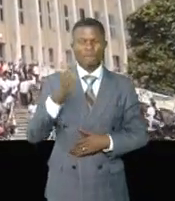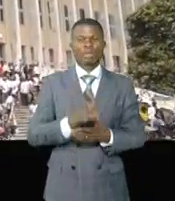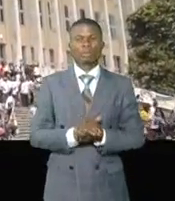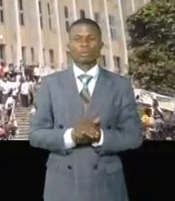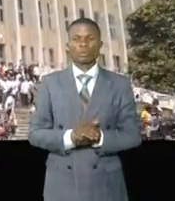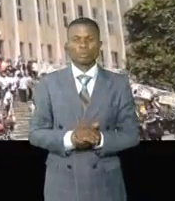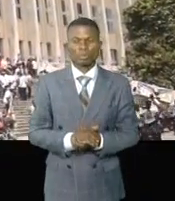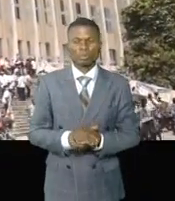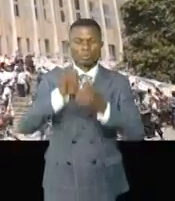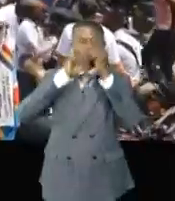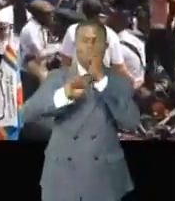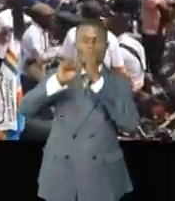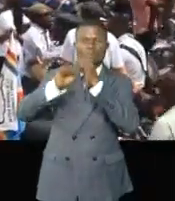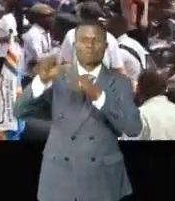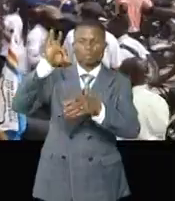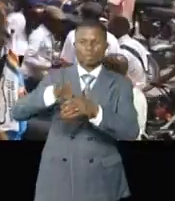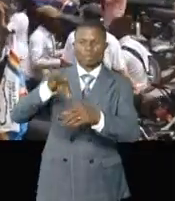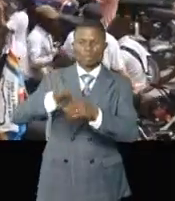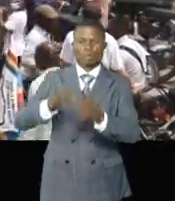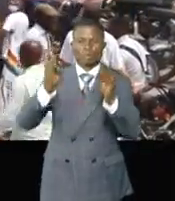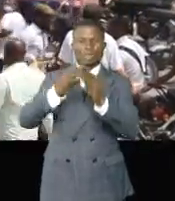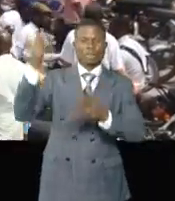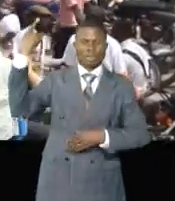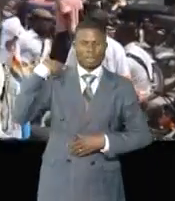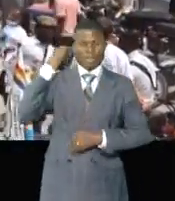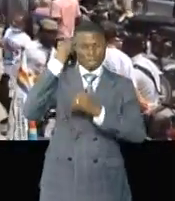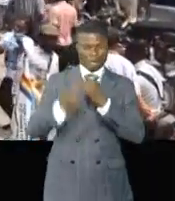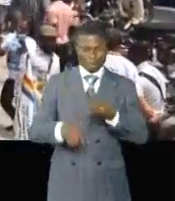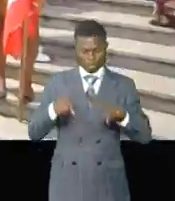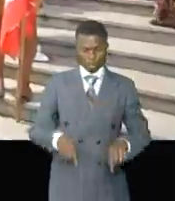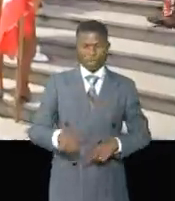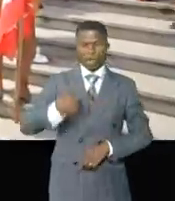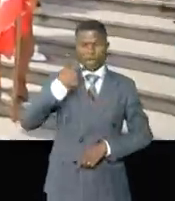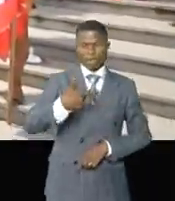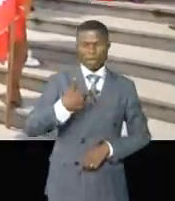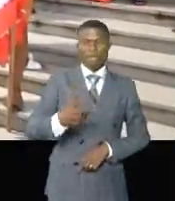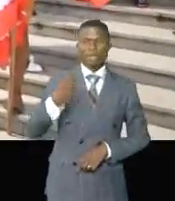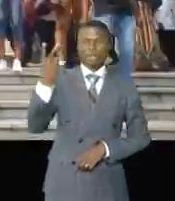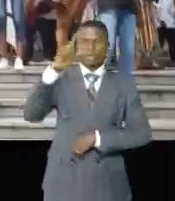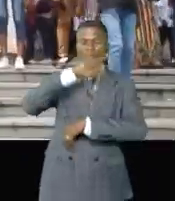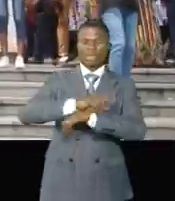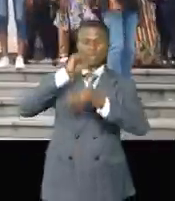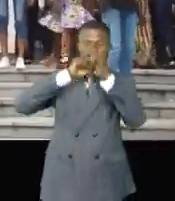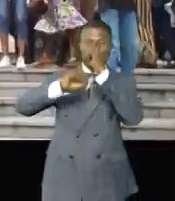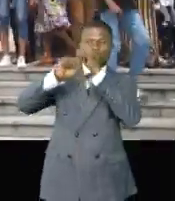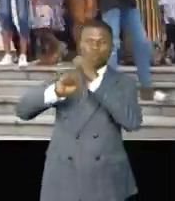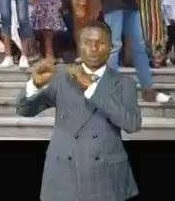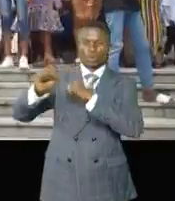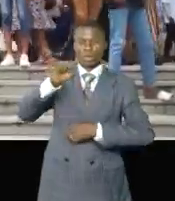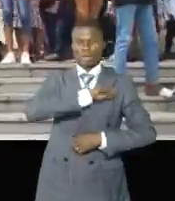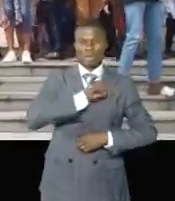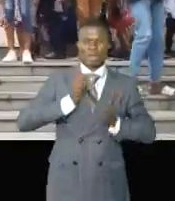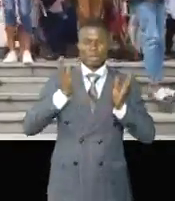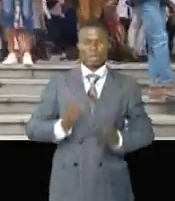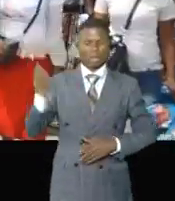La campagne électorale au niveau de l'Assemblée nationale se clôture ce mardi, deuxième jour des propagandes. Le sénateur, le